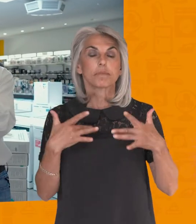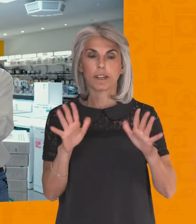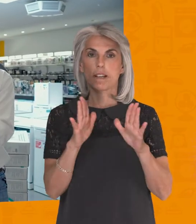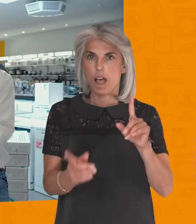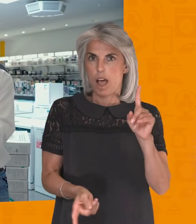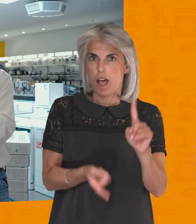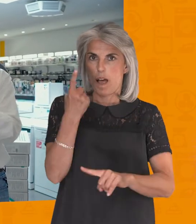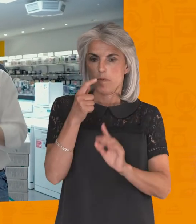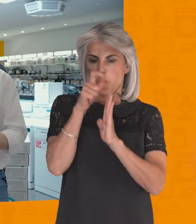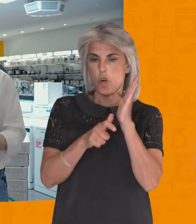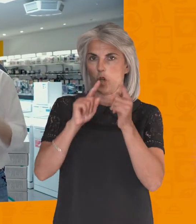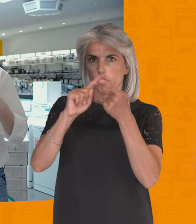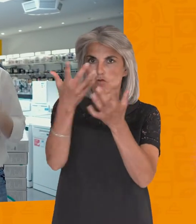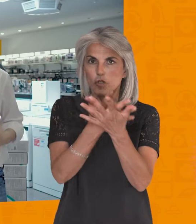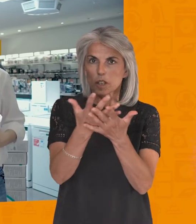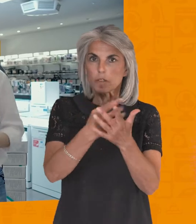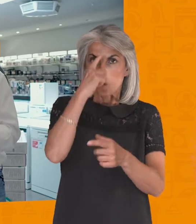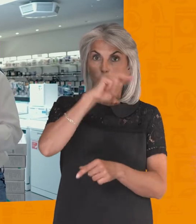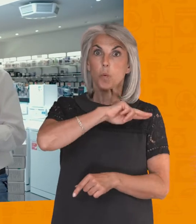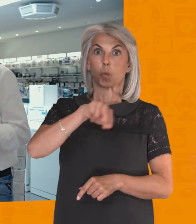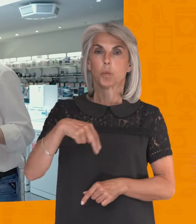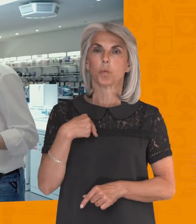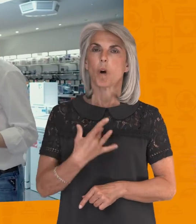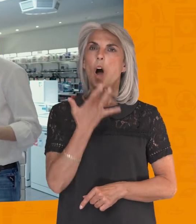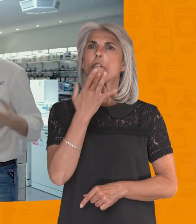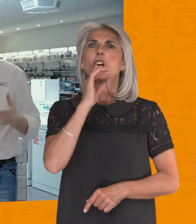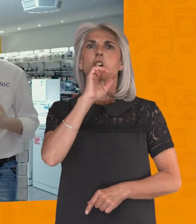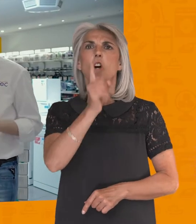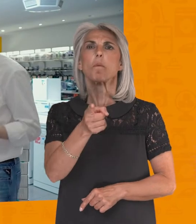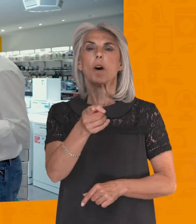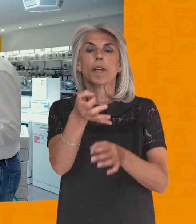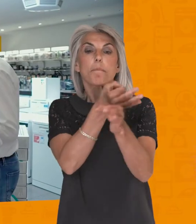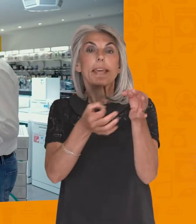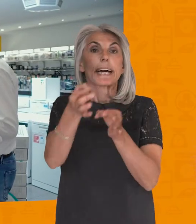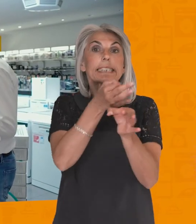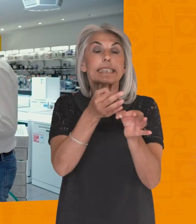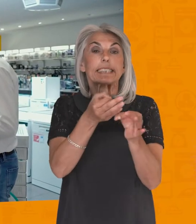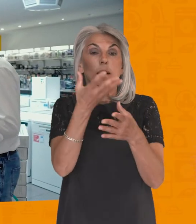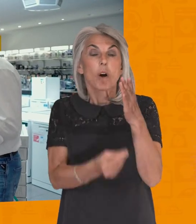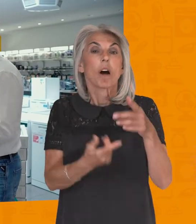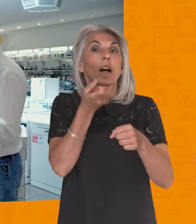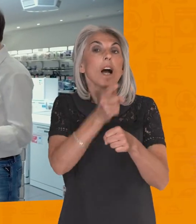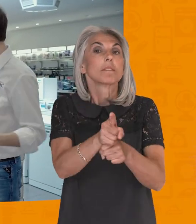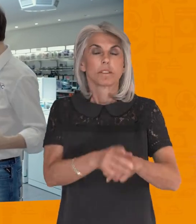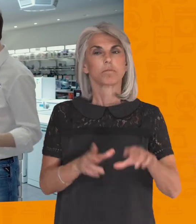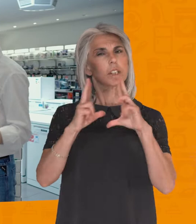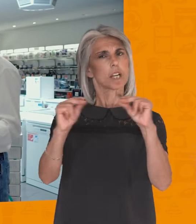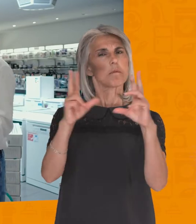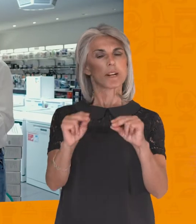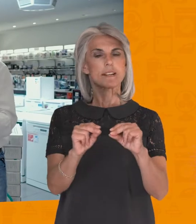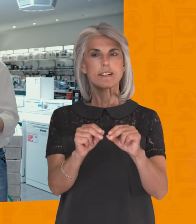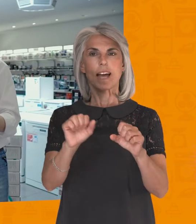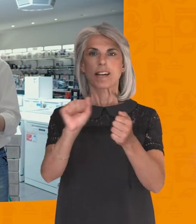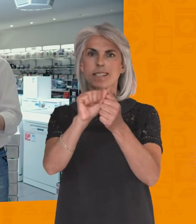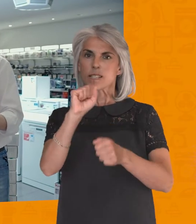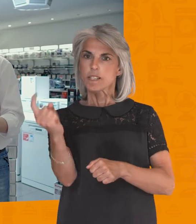c'est extrêmement important pour nous quand vous souhaitez commander des accessoires ou des pièces détachées je vous explique votre sèche linge vous avez